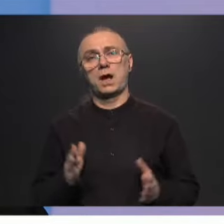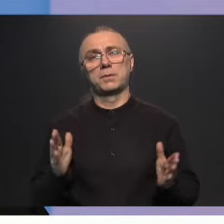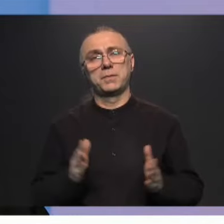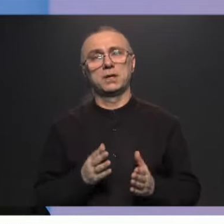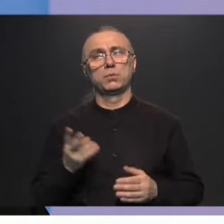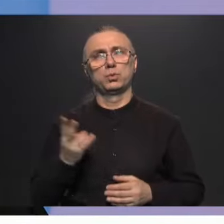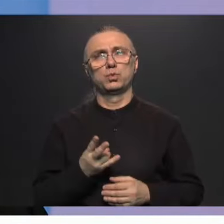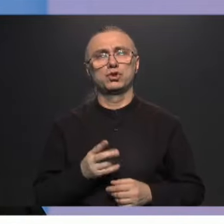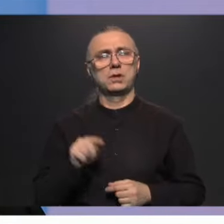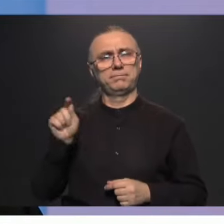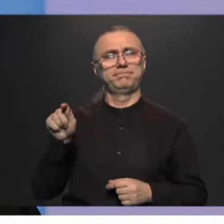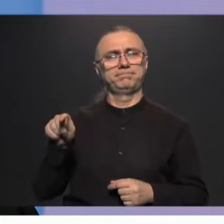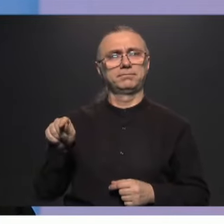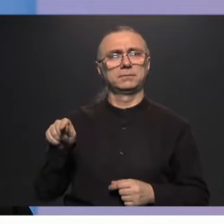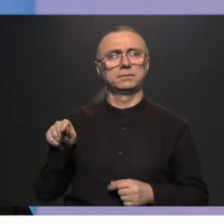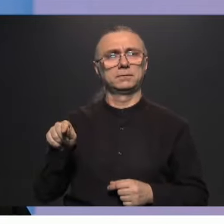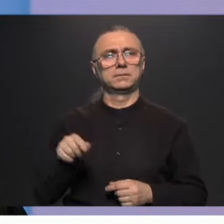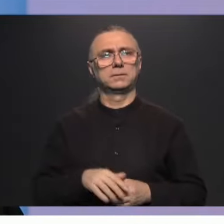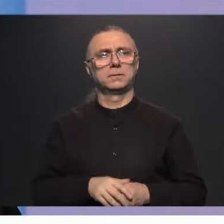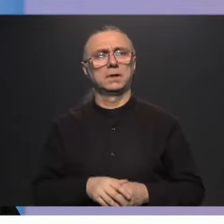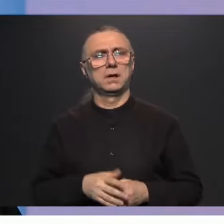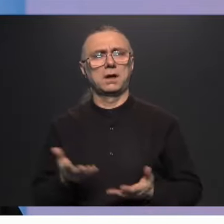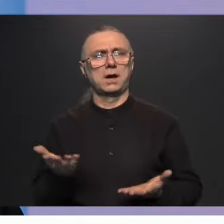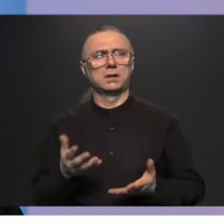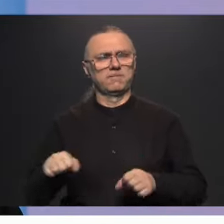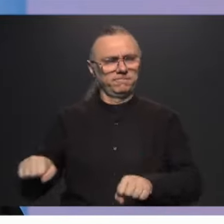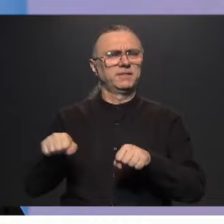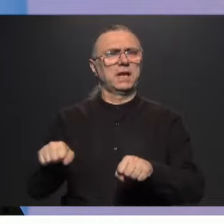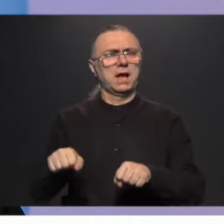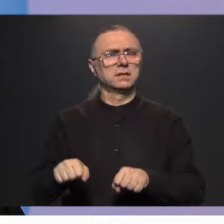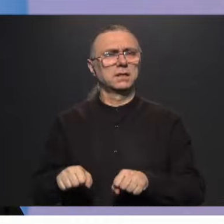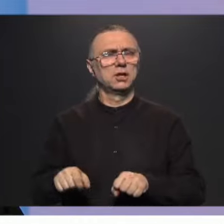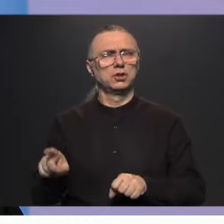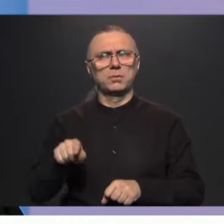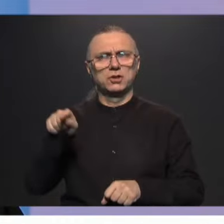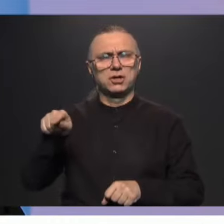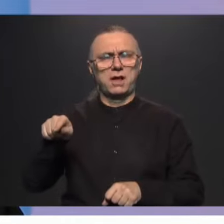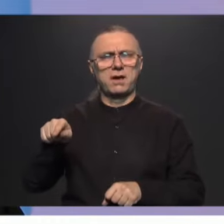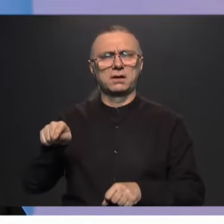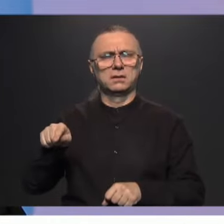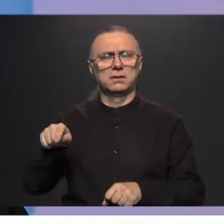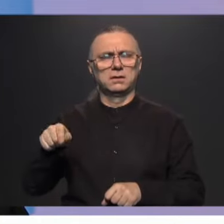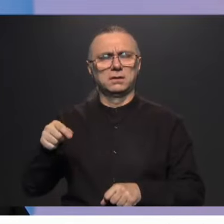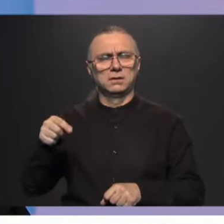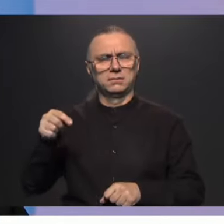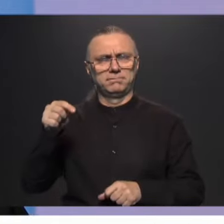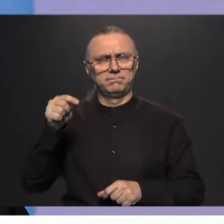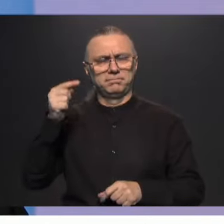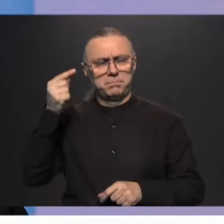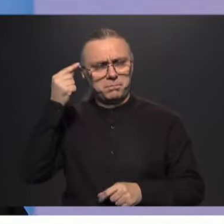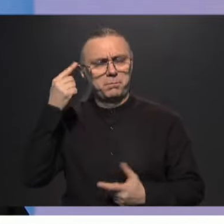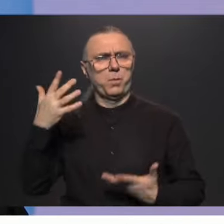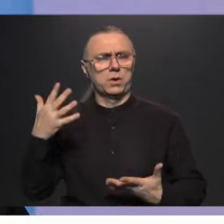ему нужна какая-то некая встряска, чтобы человек понял, что он делает что-то не так. Потому